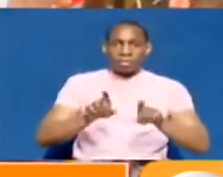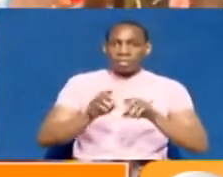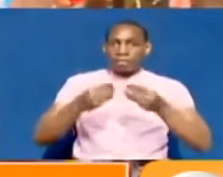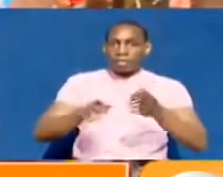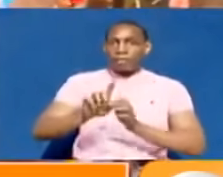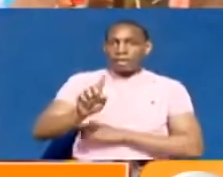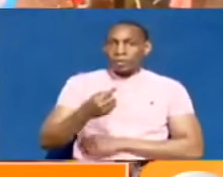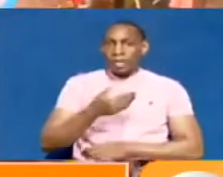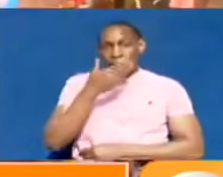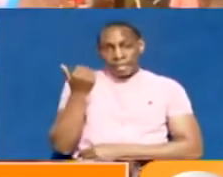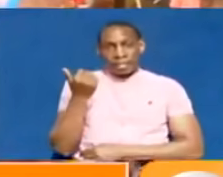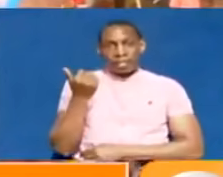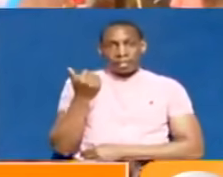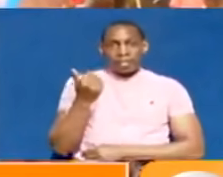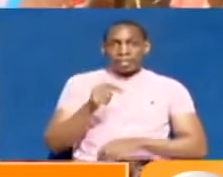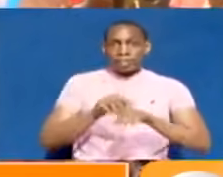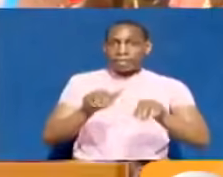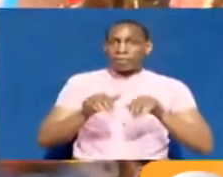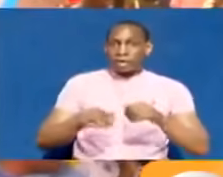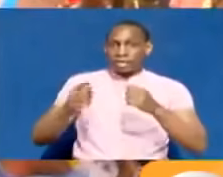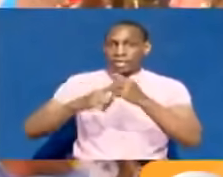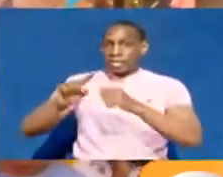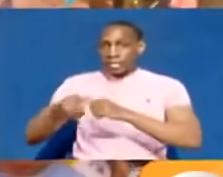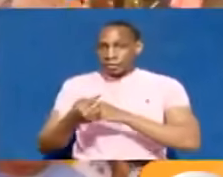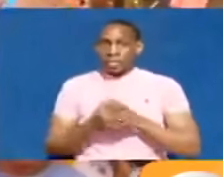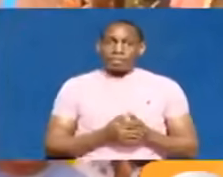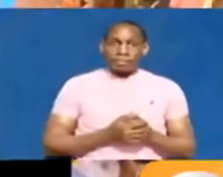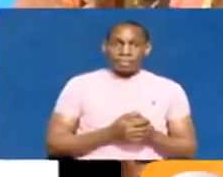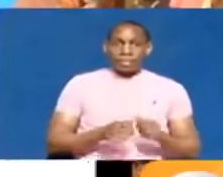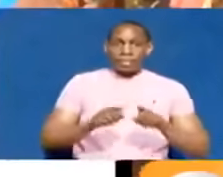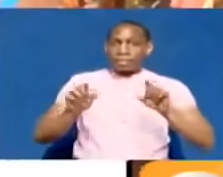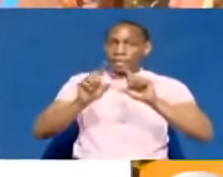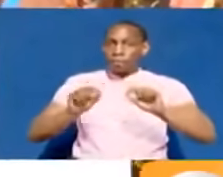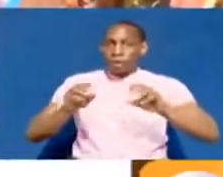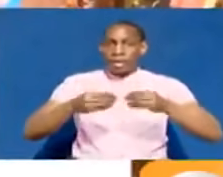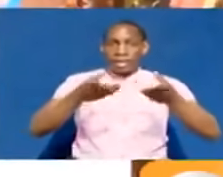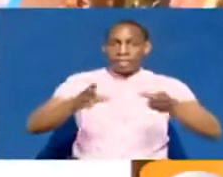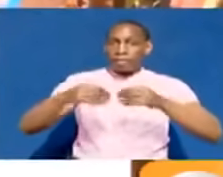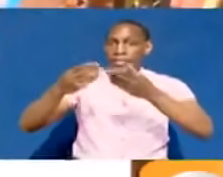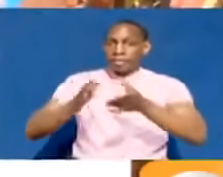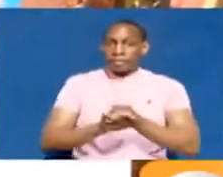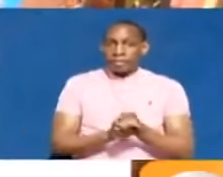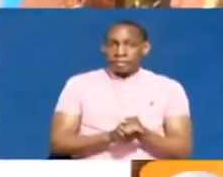hata 1,100 angalau. Wakingoja hiyo sita hiyo. Na hiyo kusema atapeana